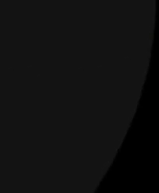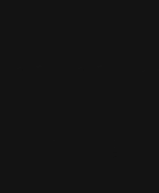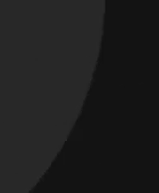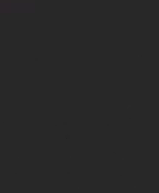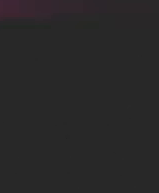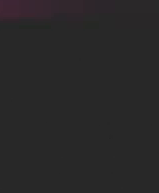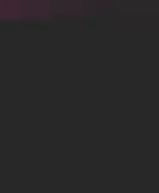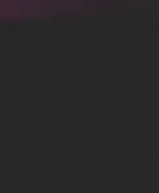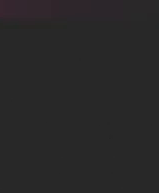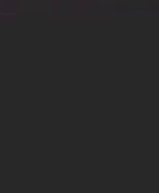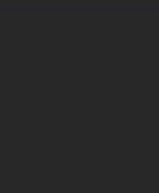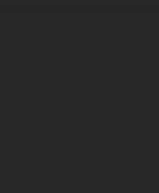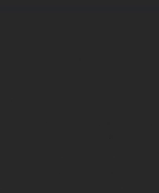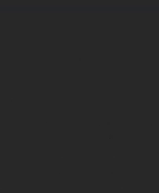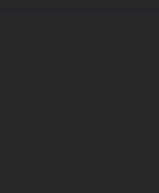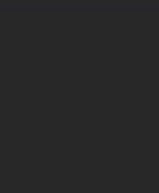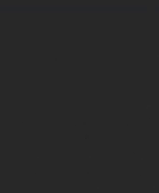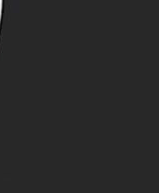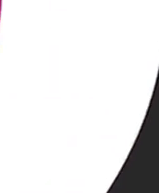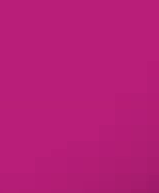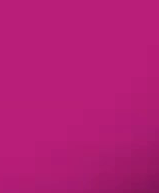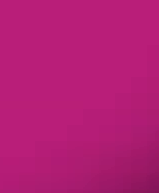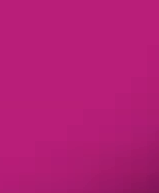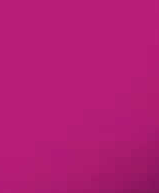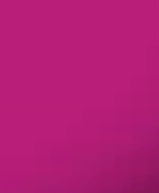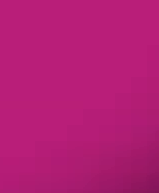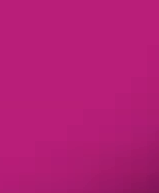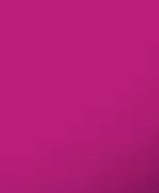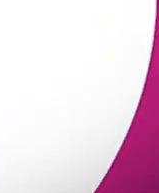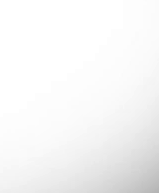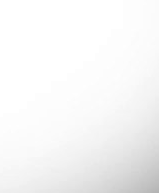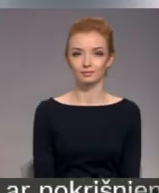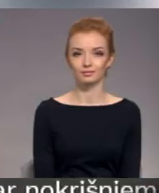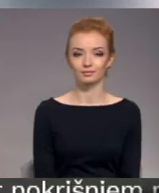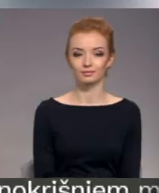Re, visi ēters ir te!